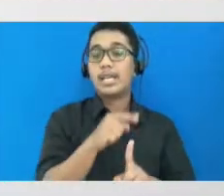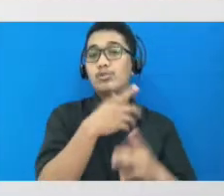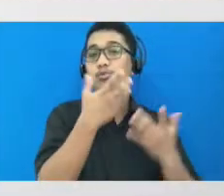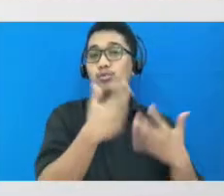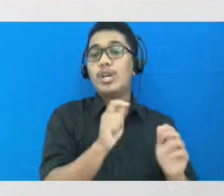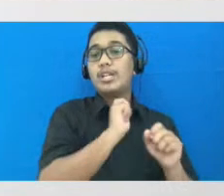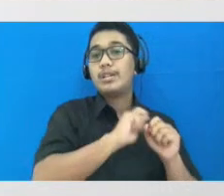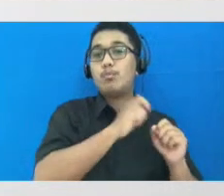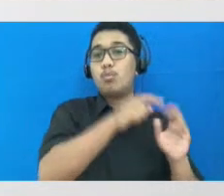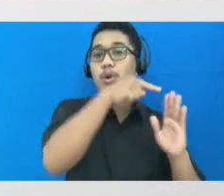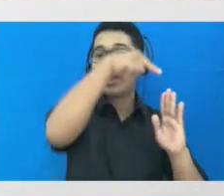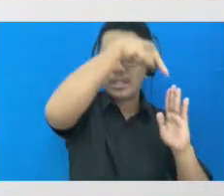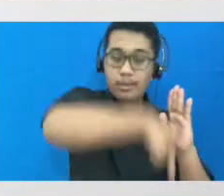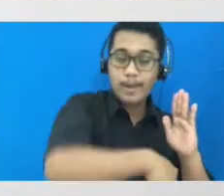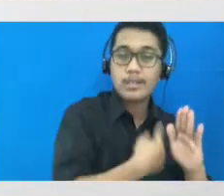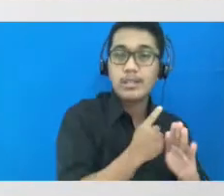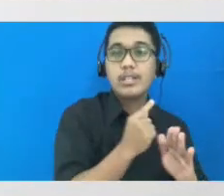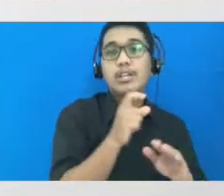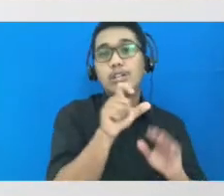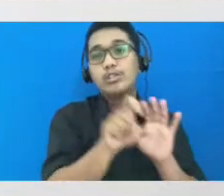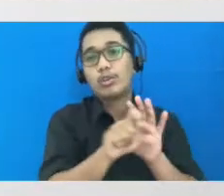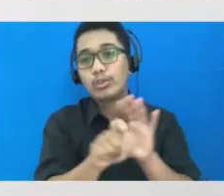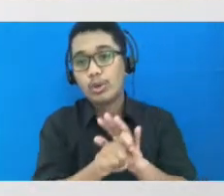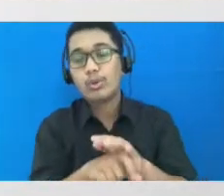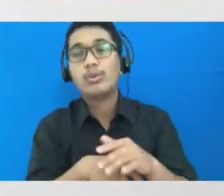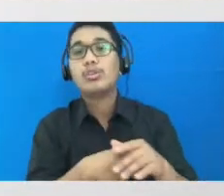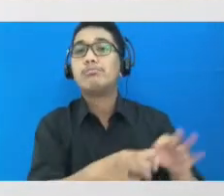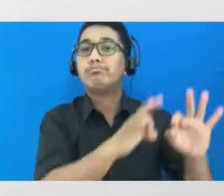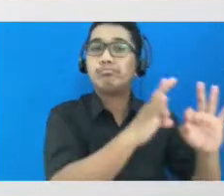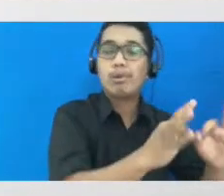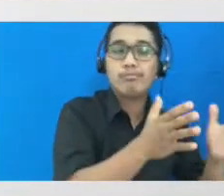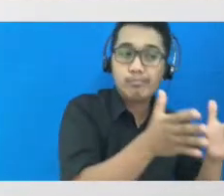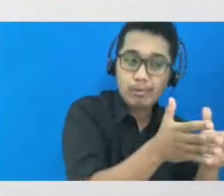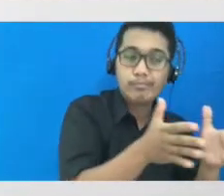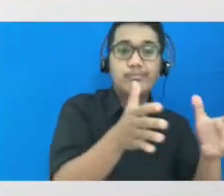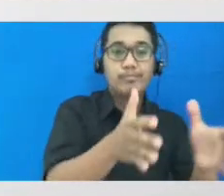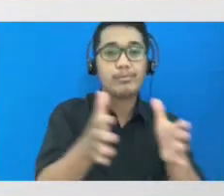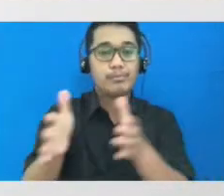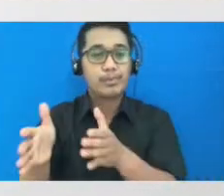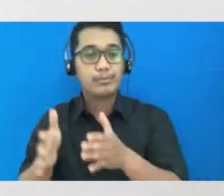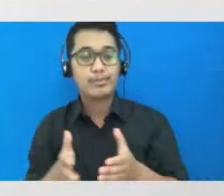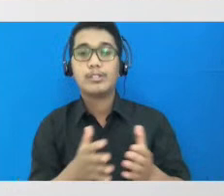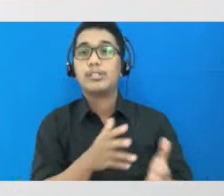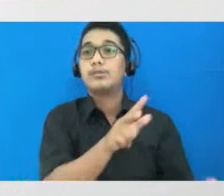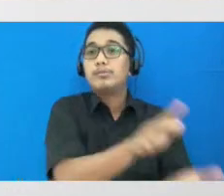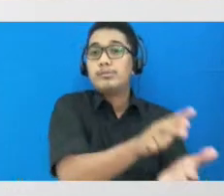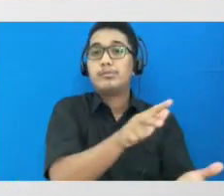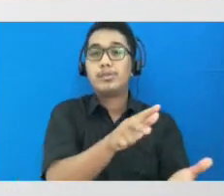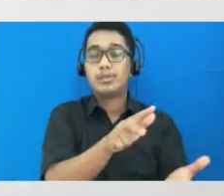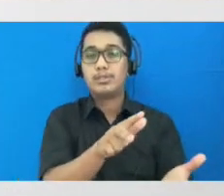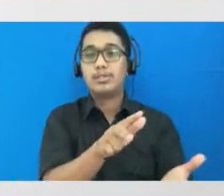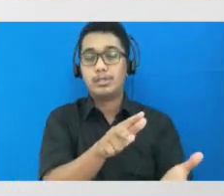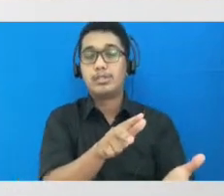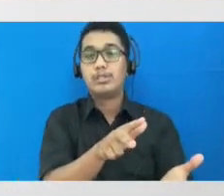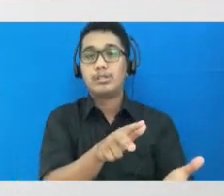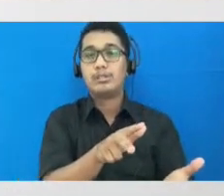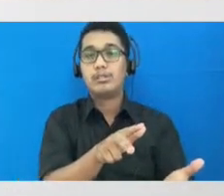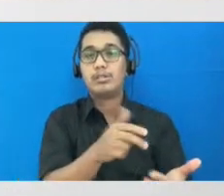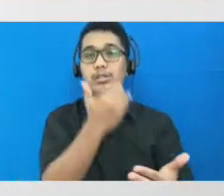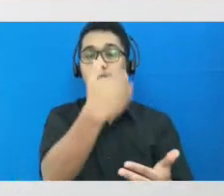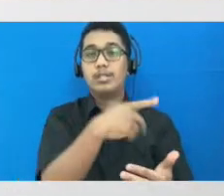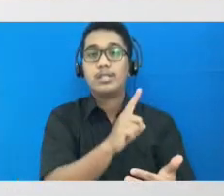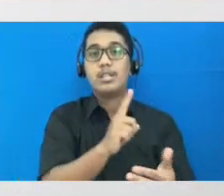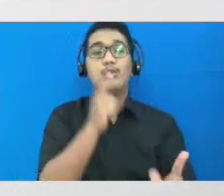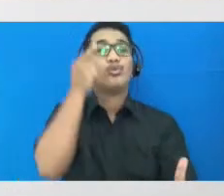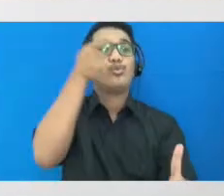spesifik, misalnya ada spesifisitas, keabsahan, fairness, lalu adanya